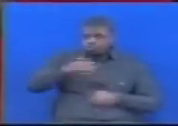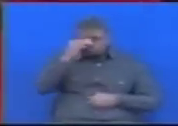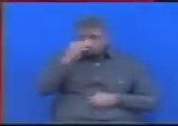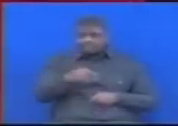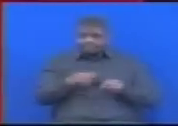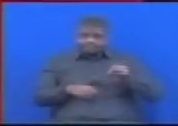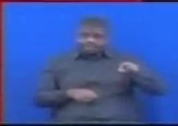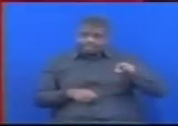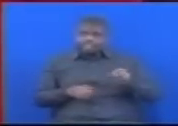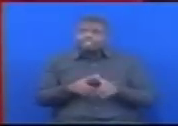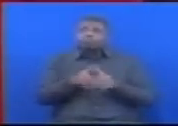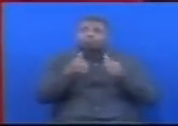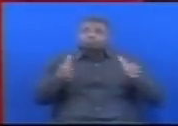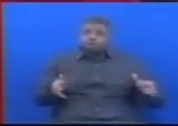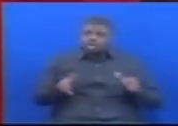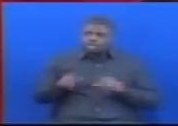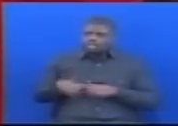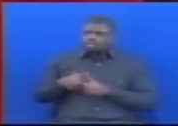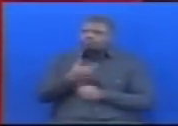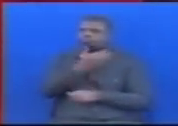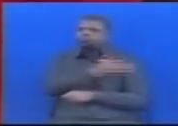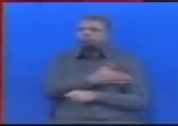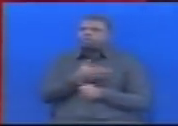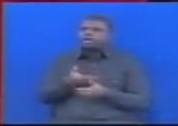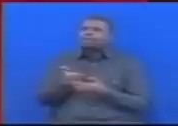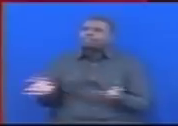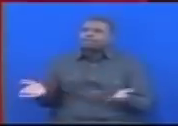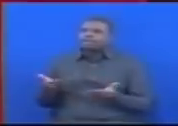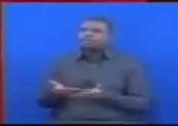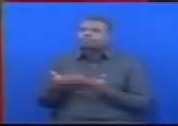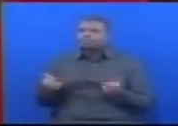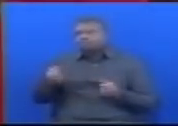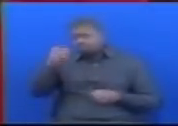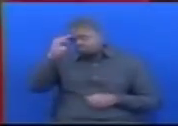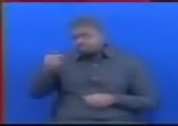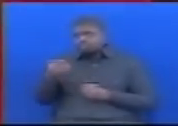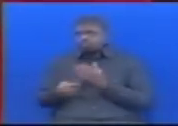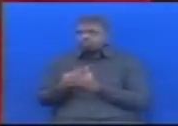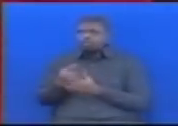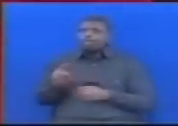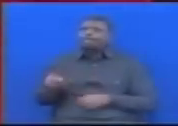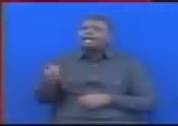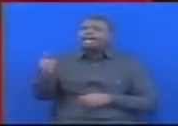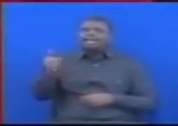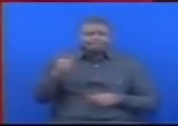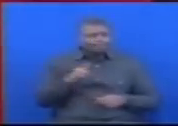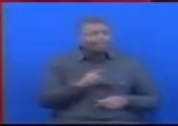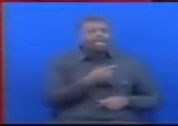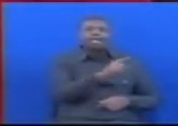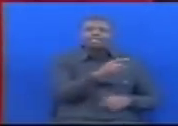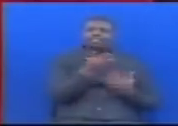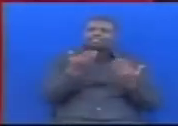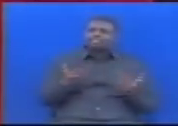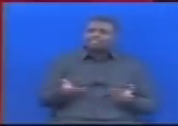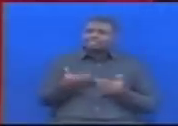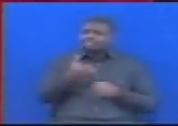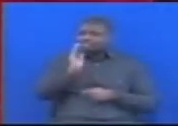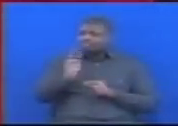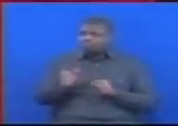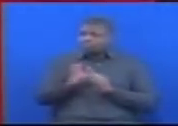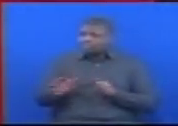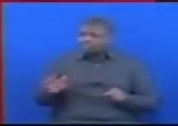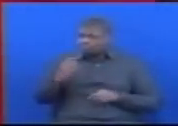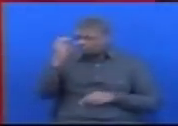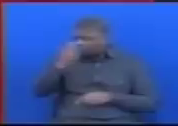kile cha polisi ni kikubwa, lakini huduma zinakuwa finyu kwa sababu askari wanatoka maeneo ya mbali mbali sana. sajie serikali iko tayari